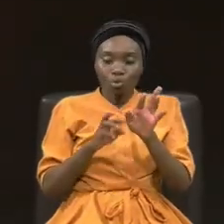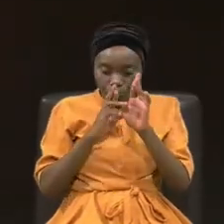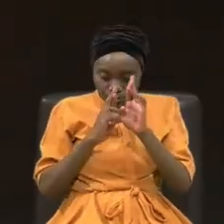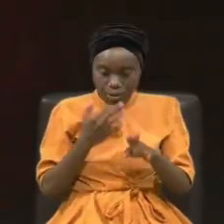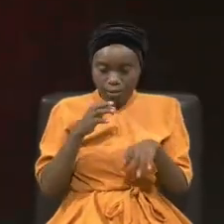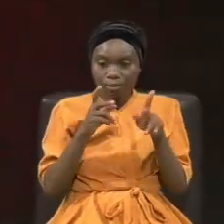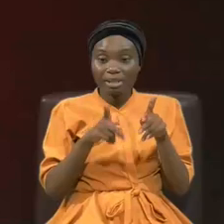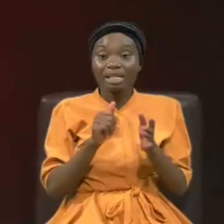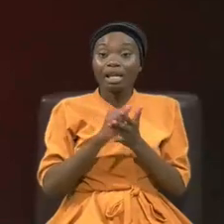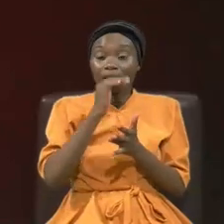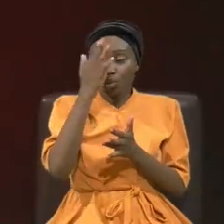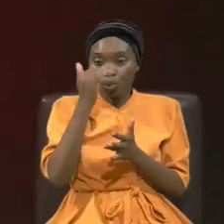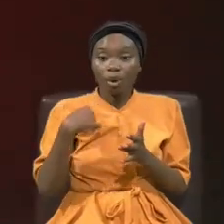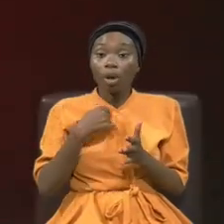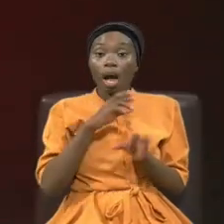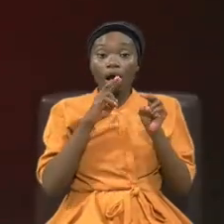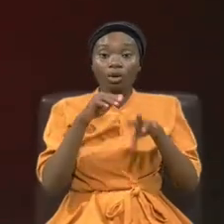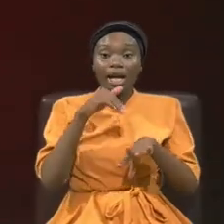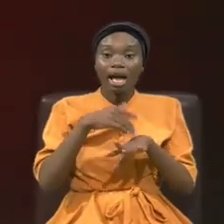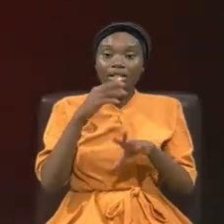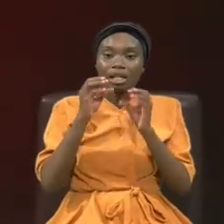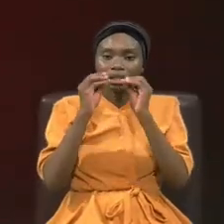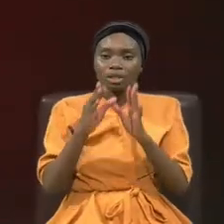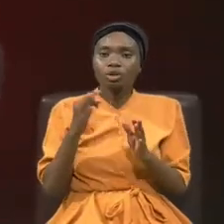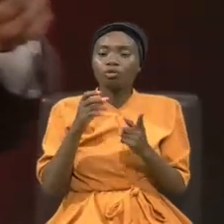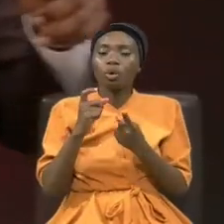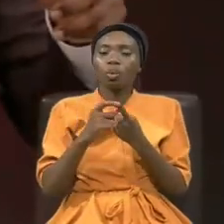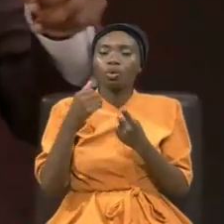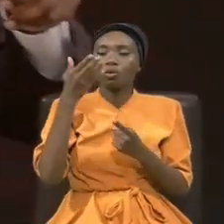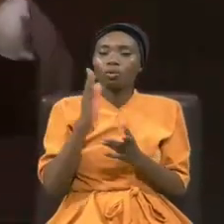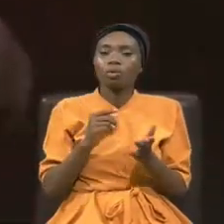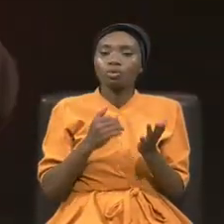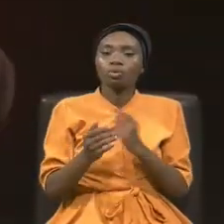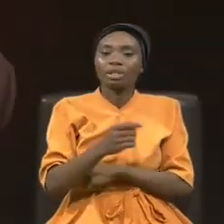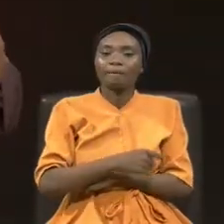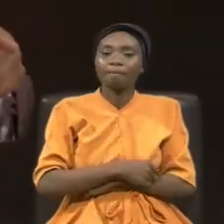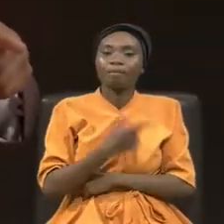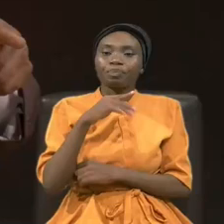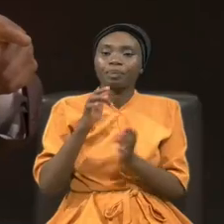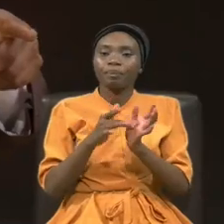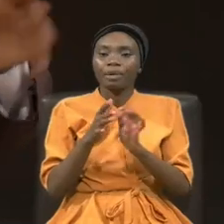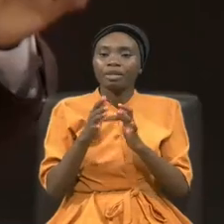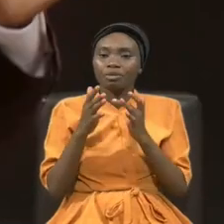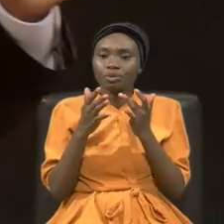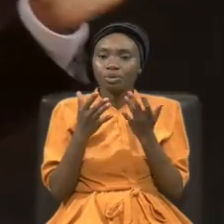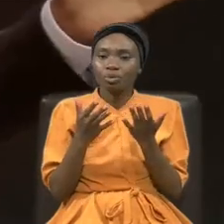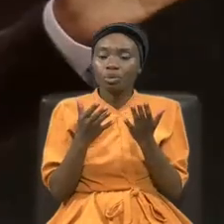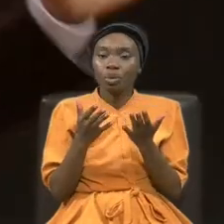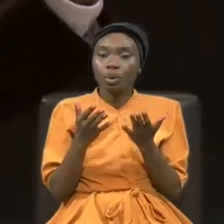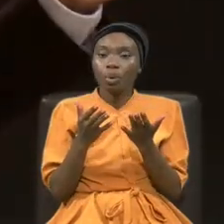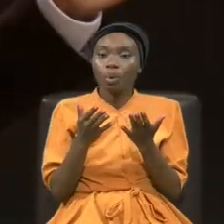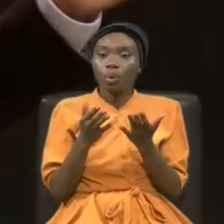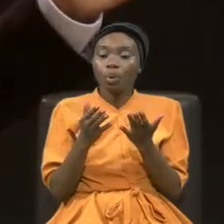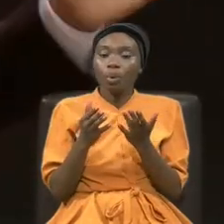vous faites acception de personne. C'est quoi, nous allons voir l'enseignement de la parole de Dieu qui est fondé, l'impartialité